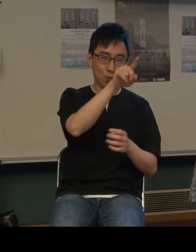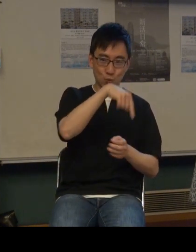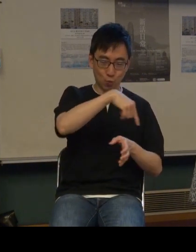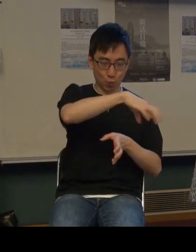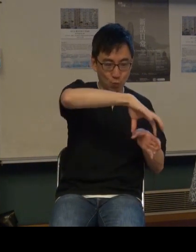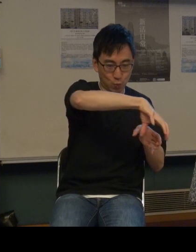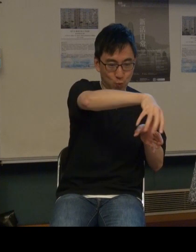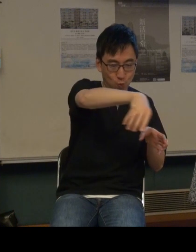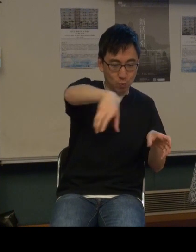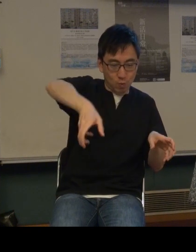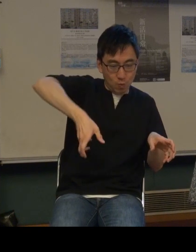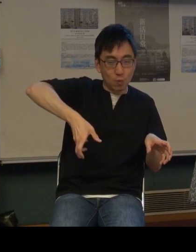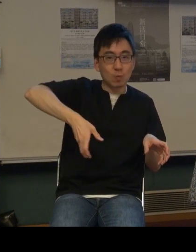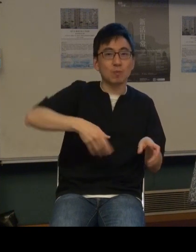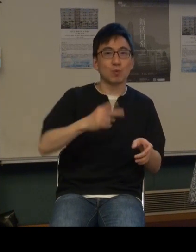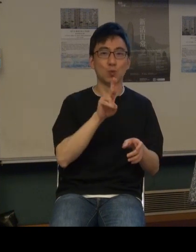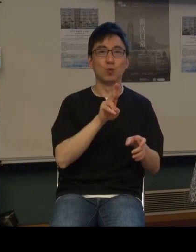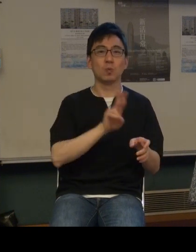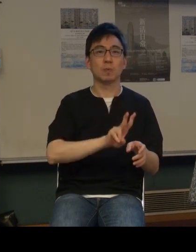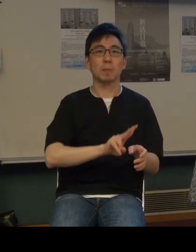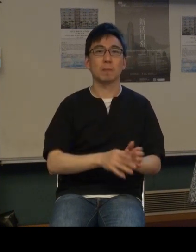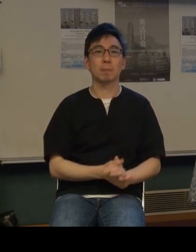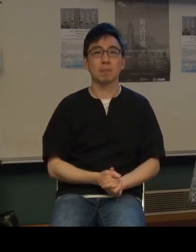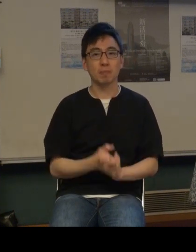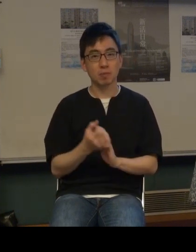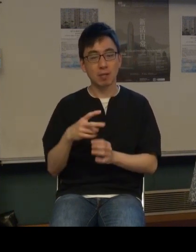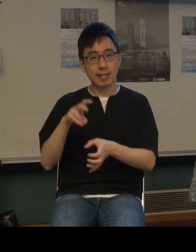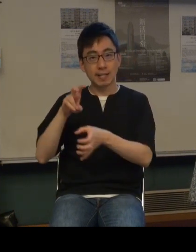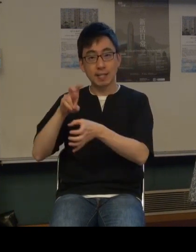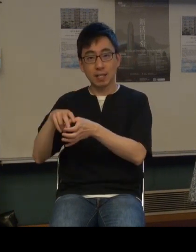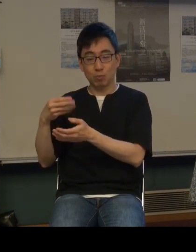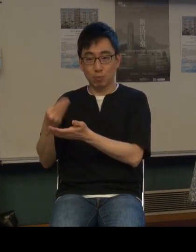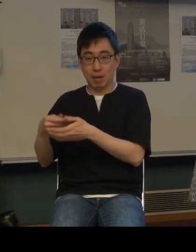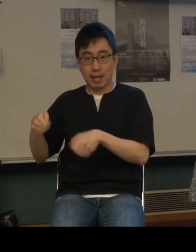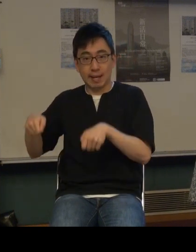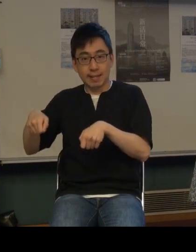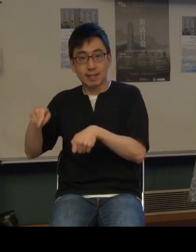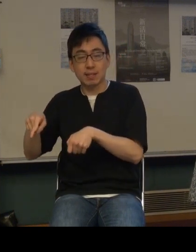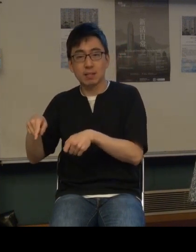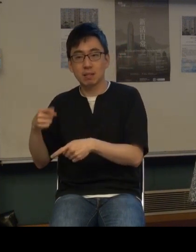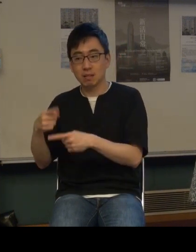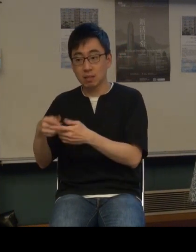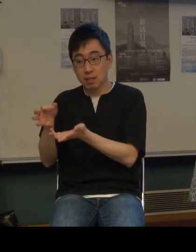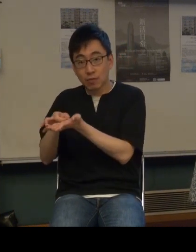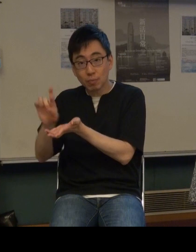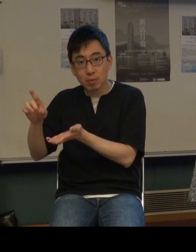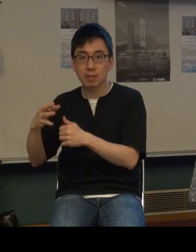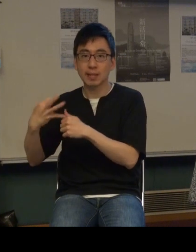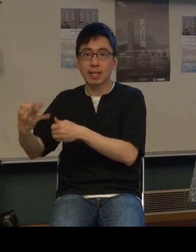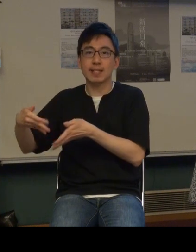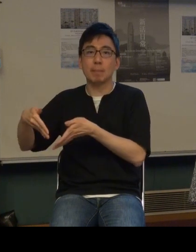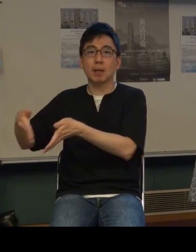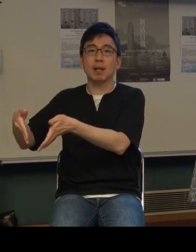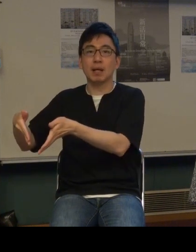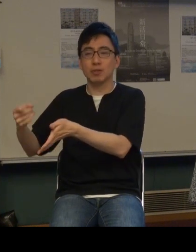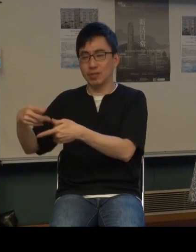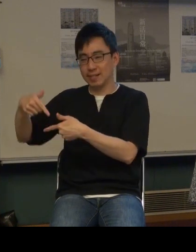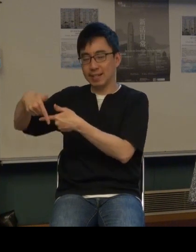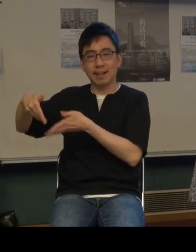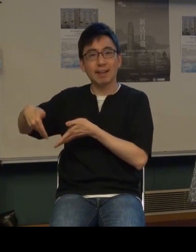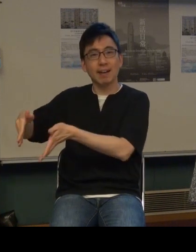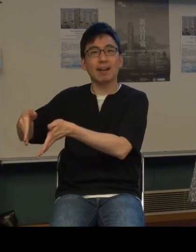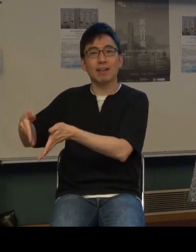建築物咯。呢、這個咧係呢個西營盤街市咧，就係而家喺第三街同埋正街交